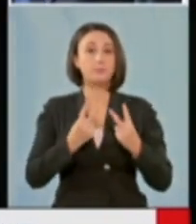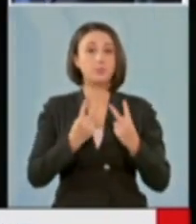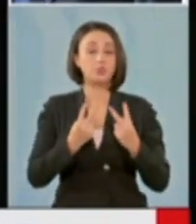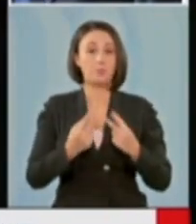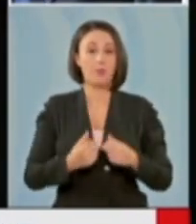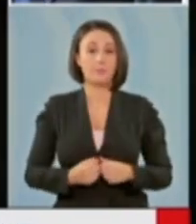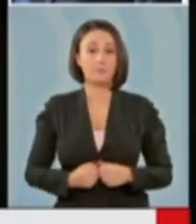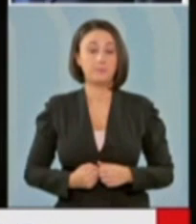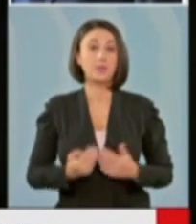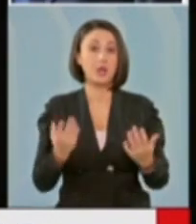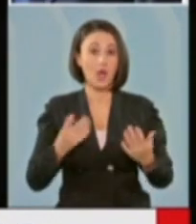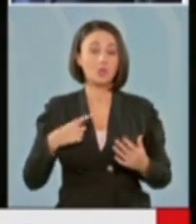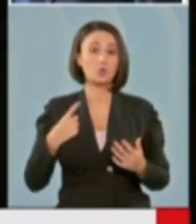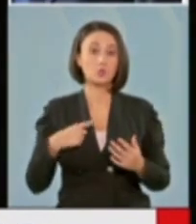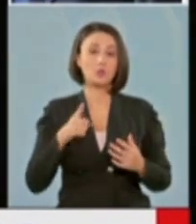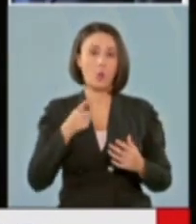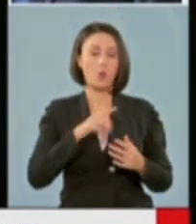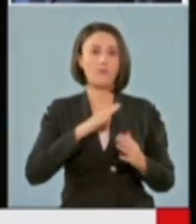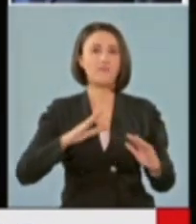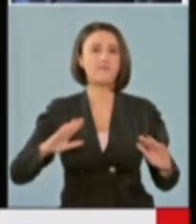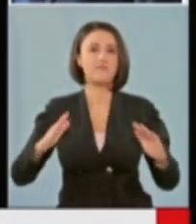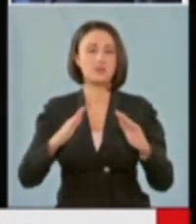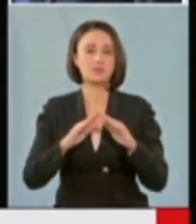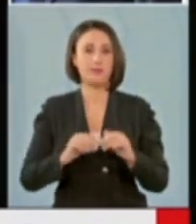principale care se află pe versantul respectiv.